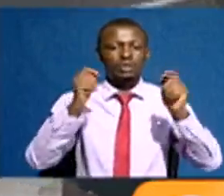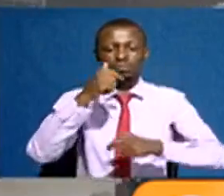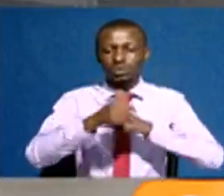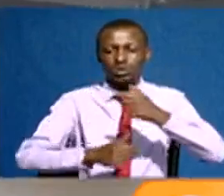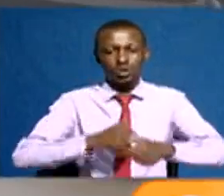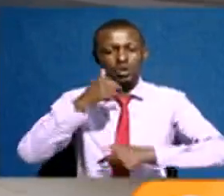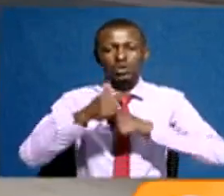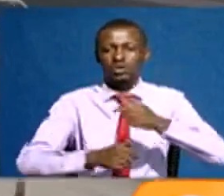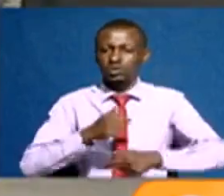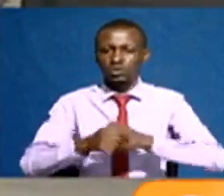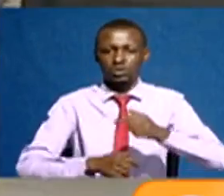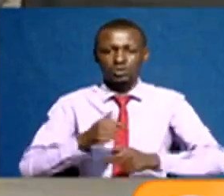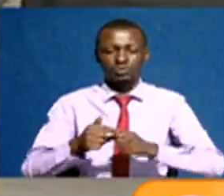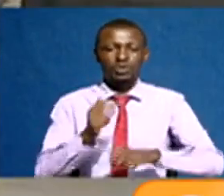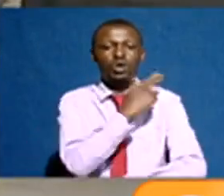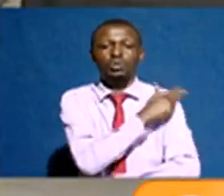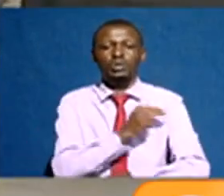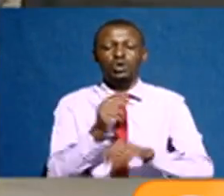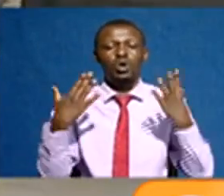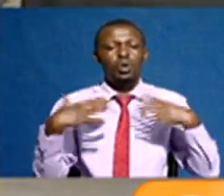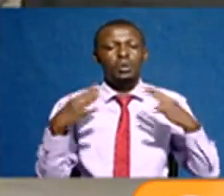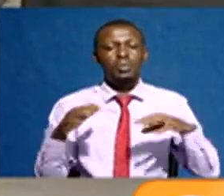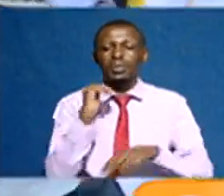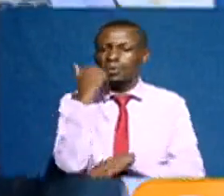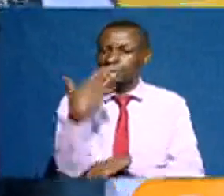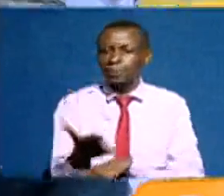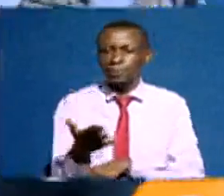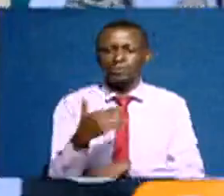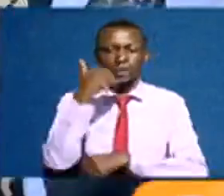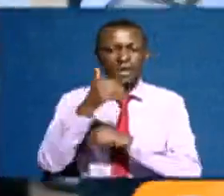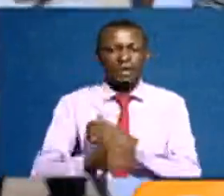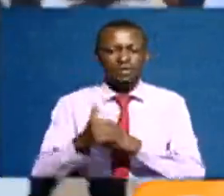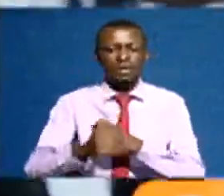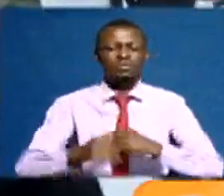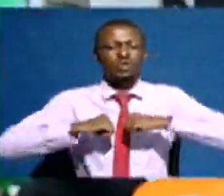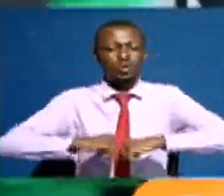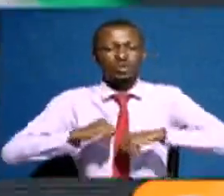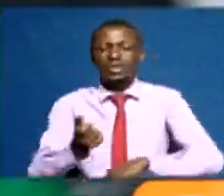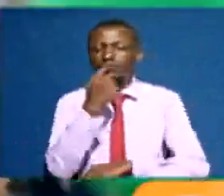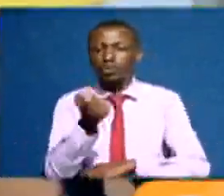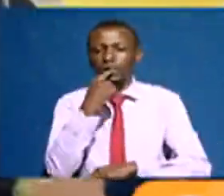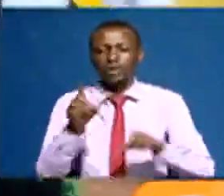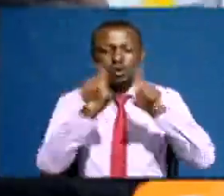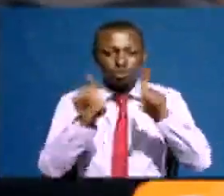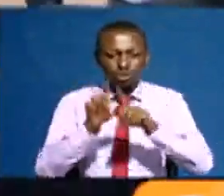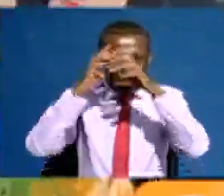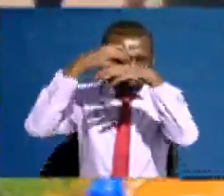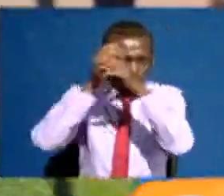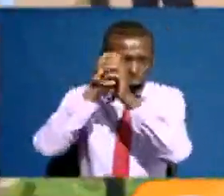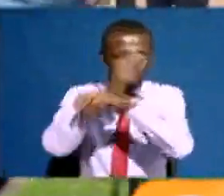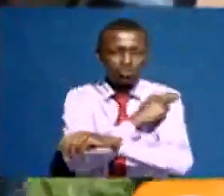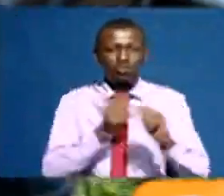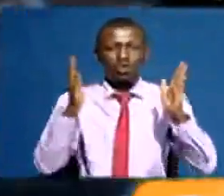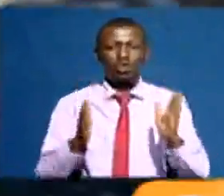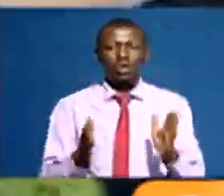una hospitali zalia maham hii ni baada ya mafa wa kiniki na wata wa maabar kuji na